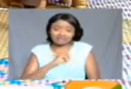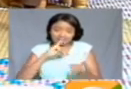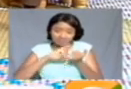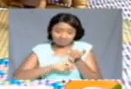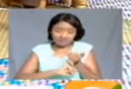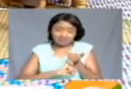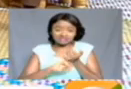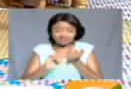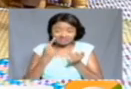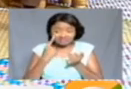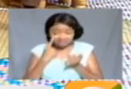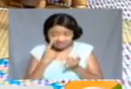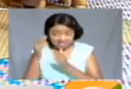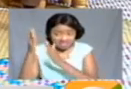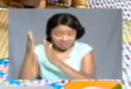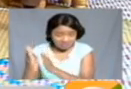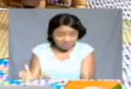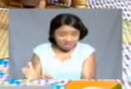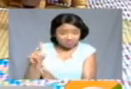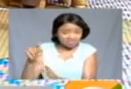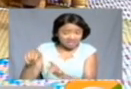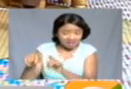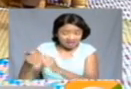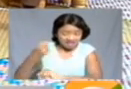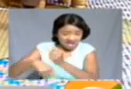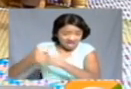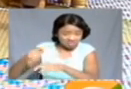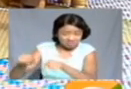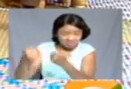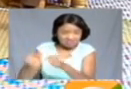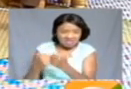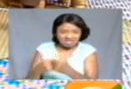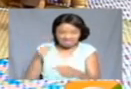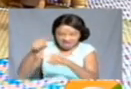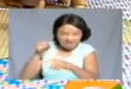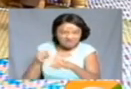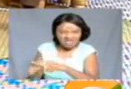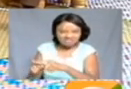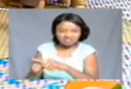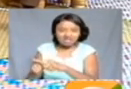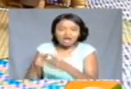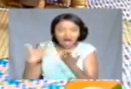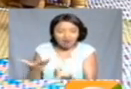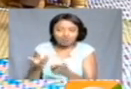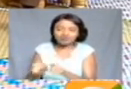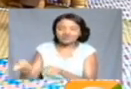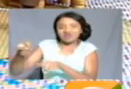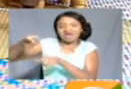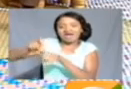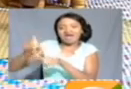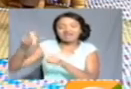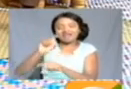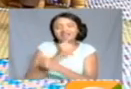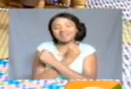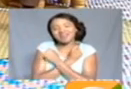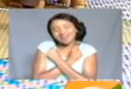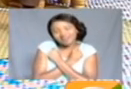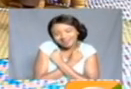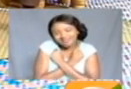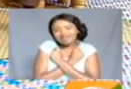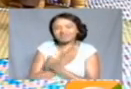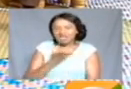unapoona mwenzako ama anafanya makosa, mlipize kwa kumzidishia mapenzi. Wala usimnunie, usimkasirikie. Mpe mapenzi